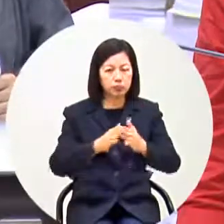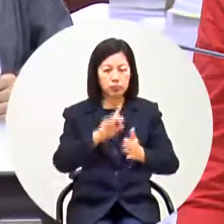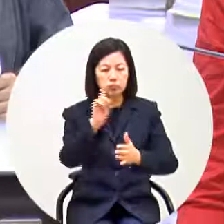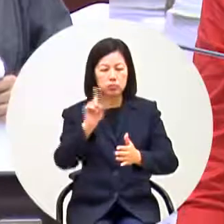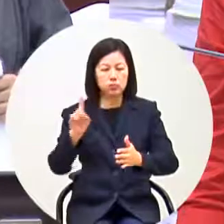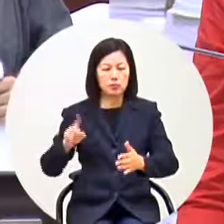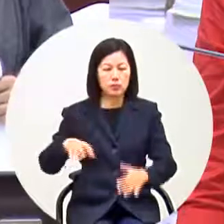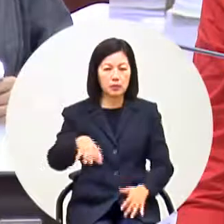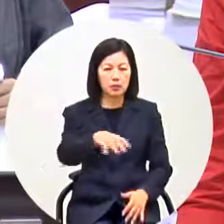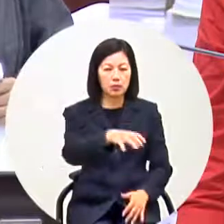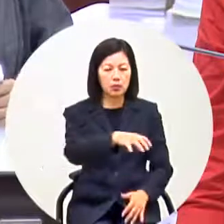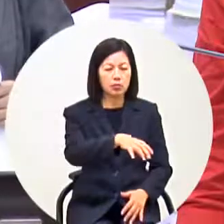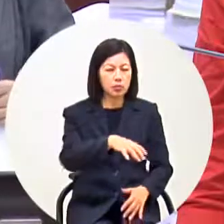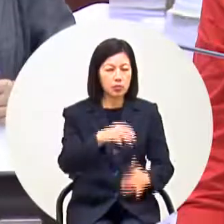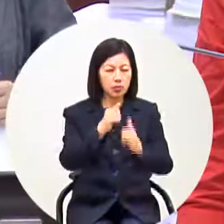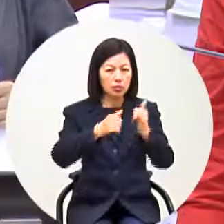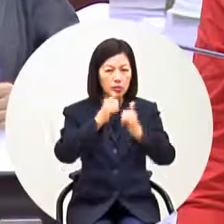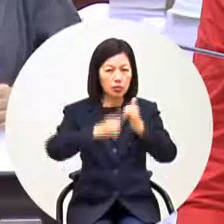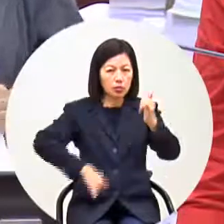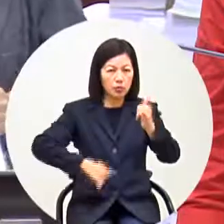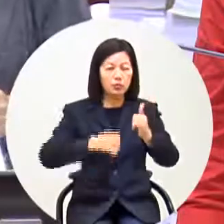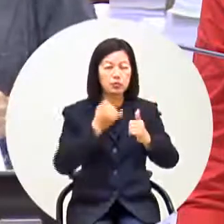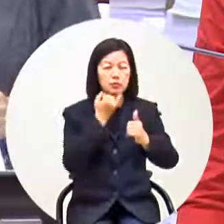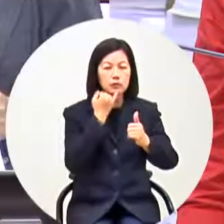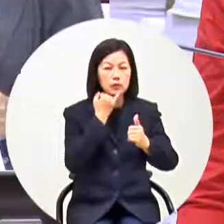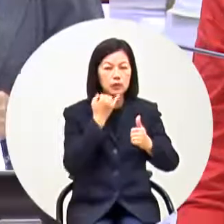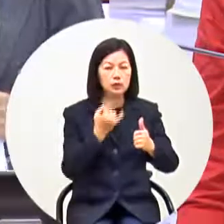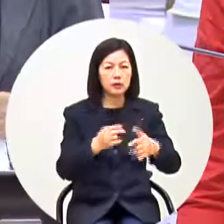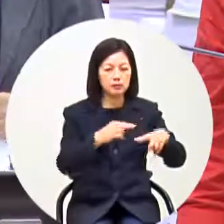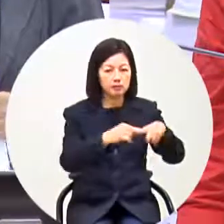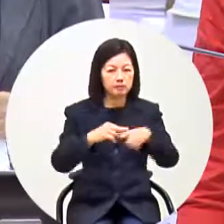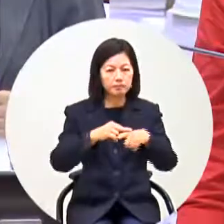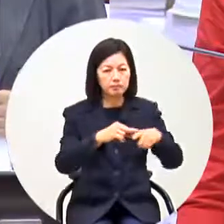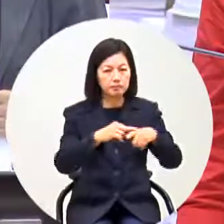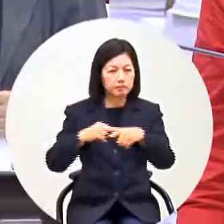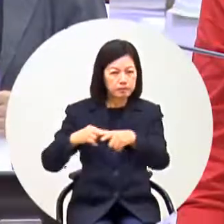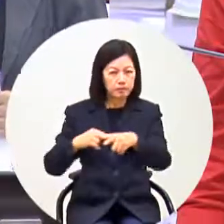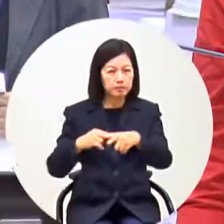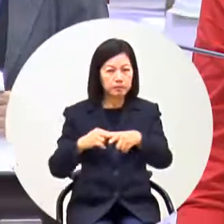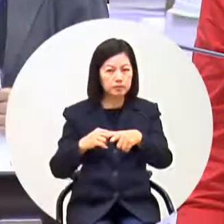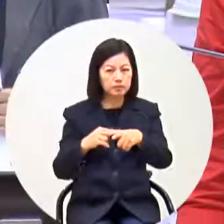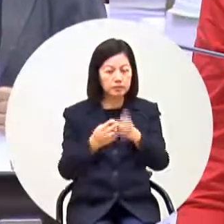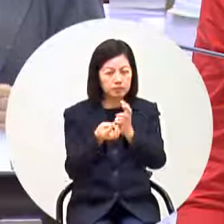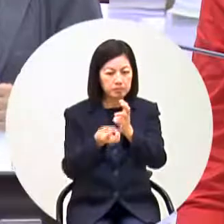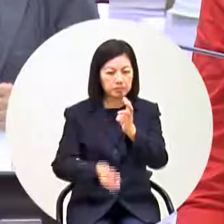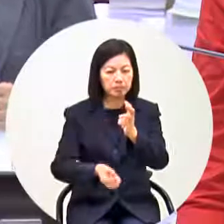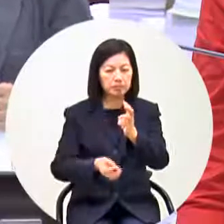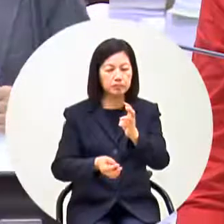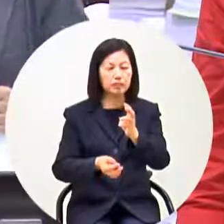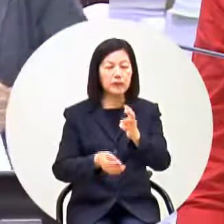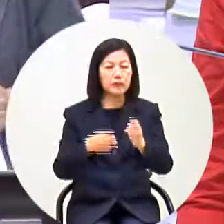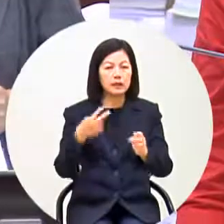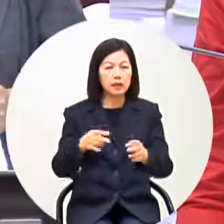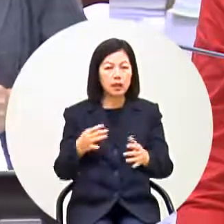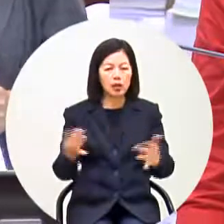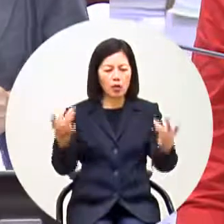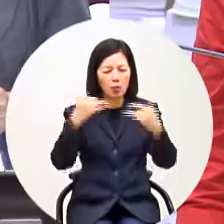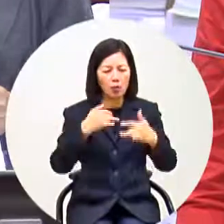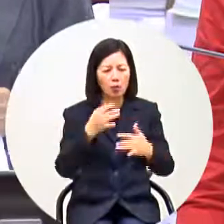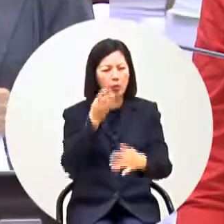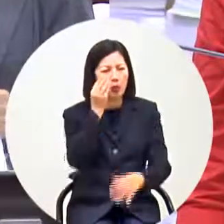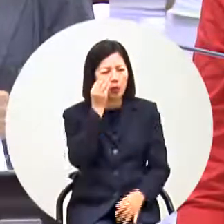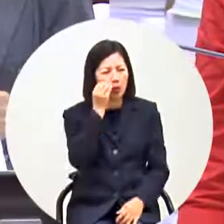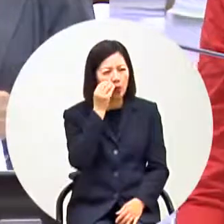一个最好的叙述，啊，让人知道说我今天来看这，不是看一间老老的厝，